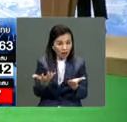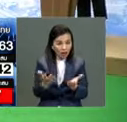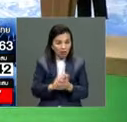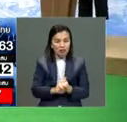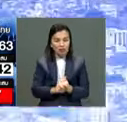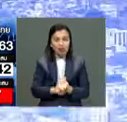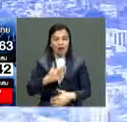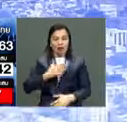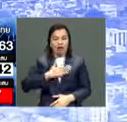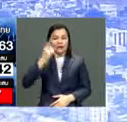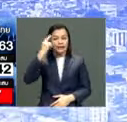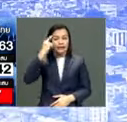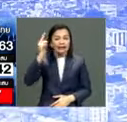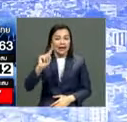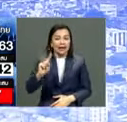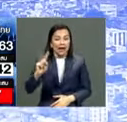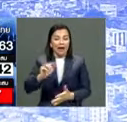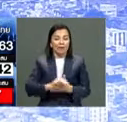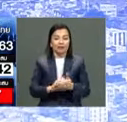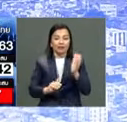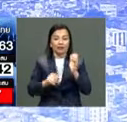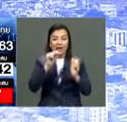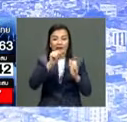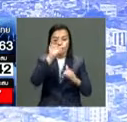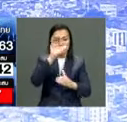ยืนยันมันจะกลายเป็นว่าใครจะกรอกหมายเลขโทรศัพท์อะไรก็ได้หรือเปล่าคะก็ผมว่าอันดับแรกนะครับpatchฟอร์มนี้เป็นสัตว์ฟอร์มที่